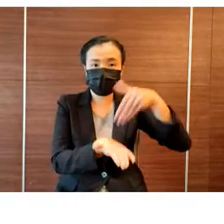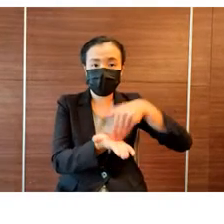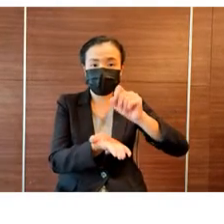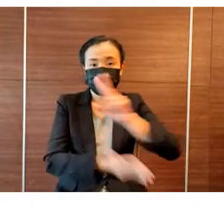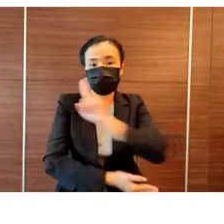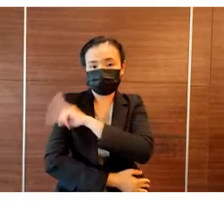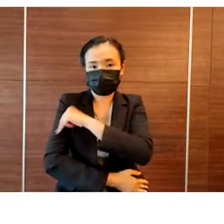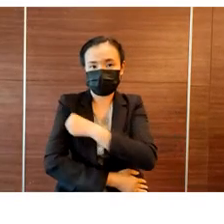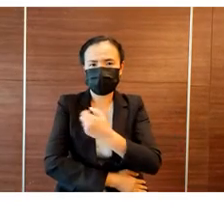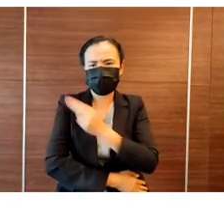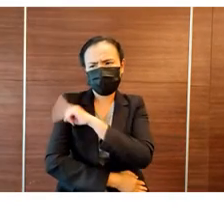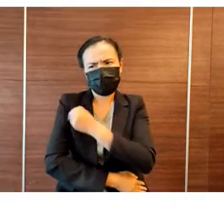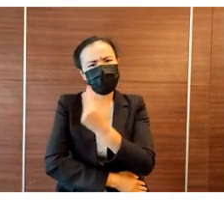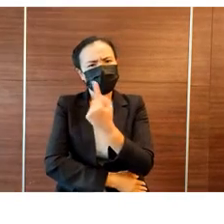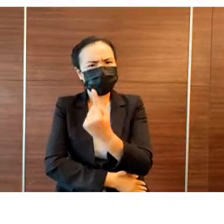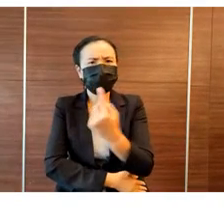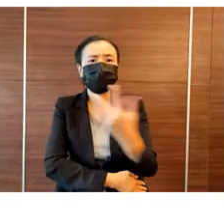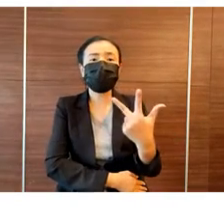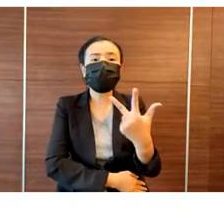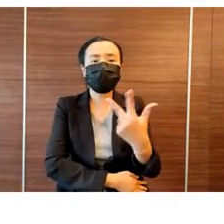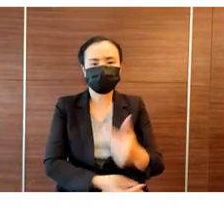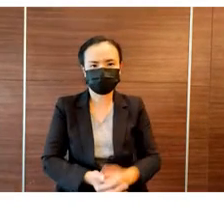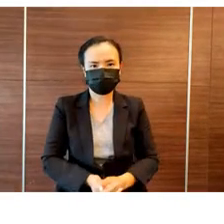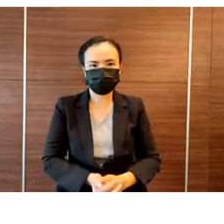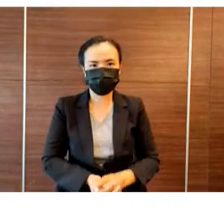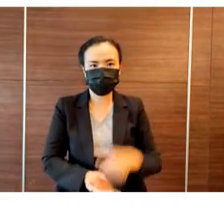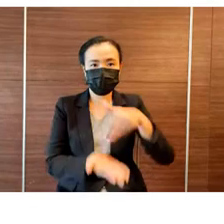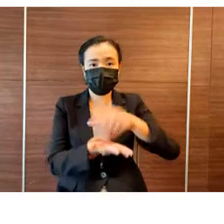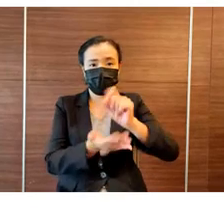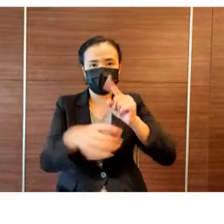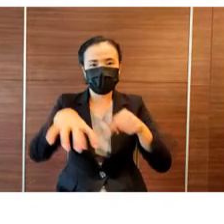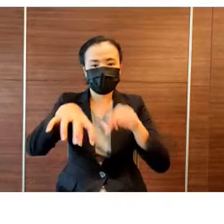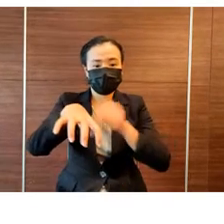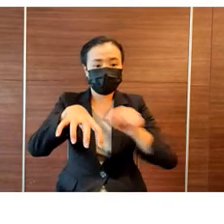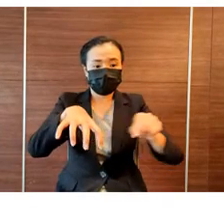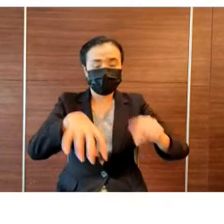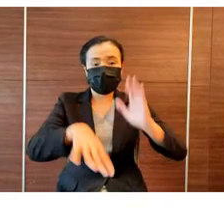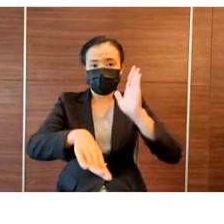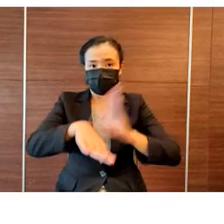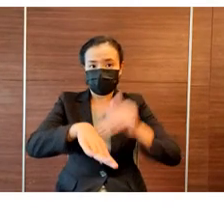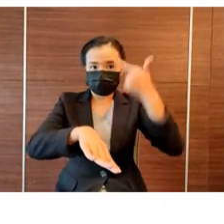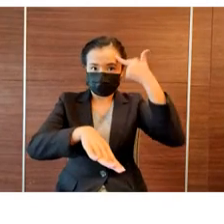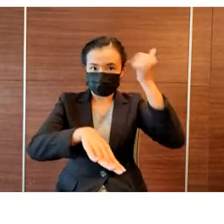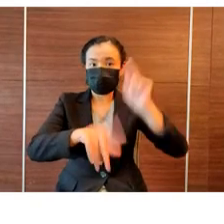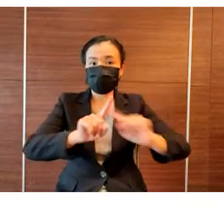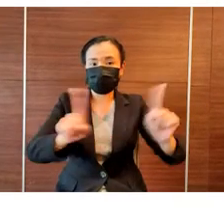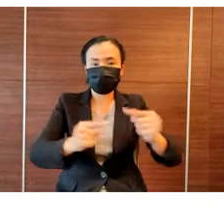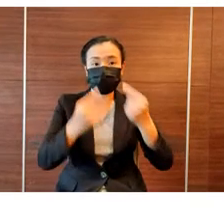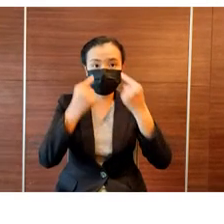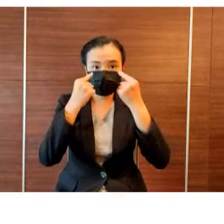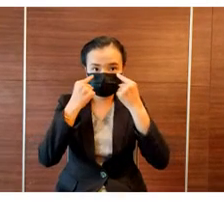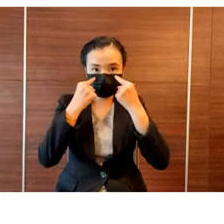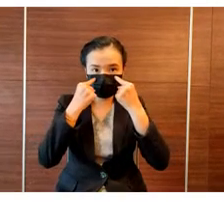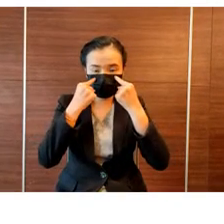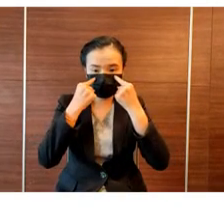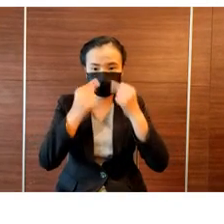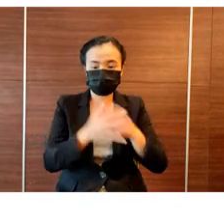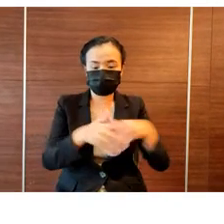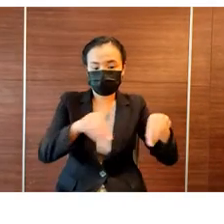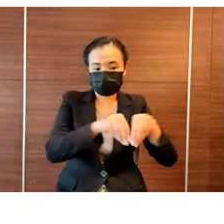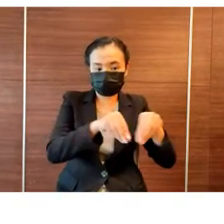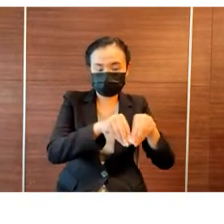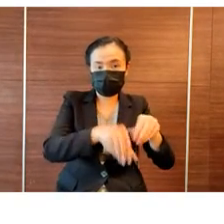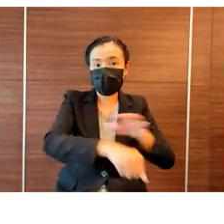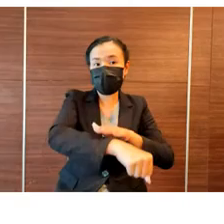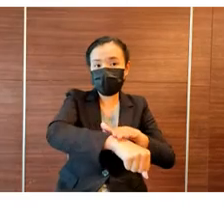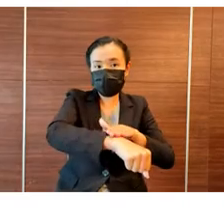ยจะมีคุณหมอ 1-3 ท่านเท่านั้นเพราะฉะนั้นแต่ละศูนย์จะมีความเชี่ยวชาญต่างกันอย่างศูนย์ผมเป็นคุณหมอตาศูนย์ข้างๆเป็นคุณหม